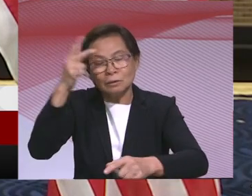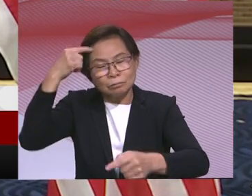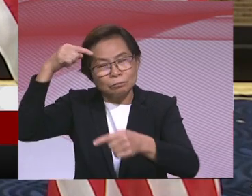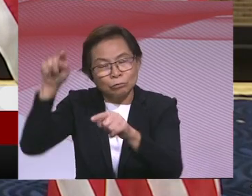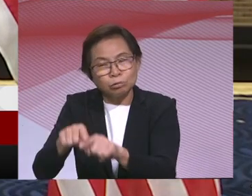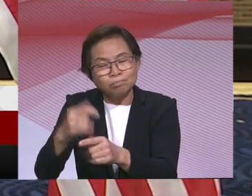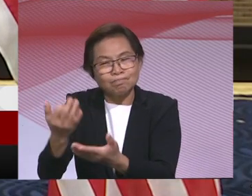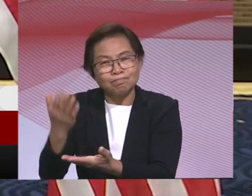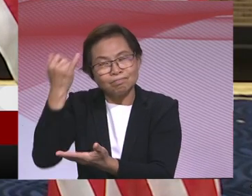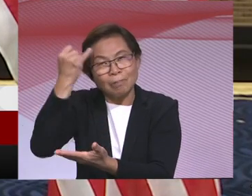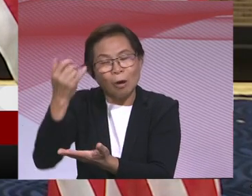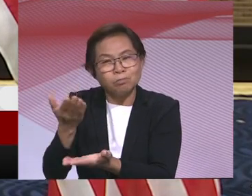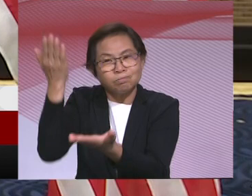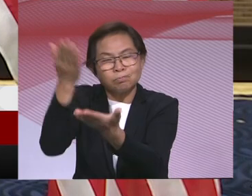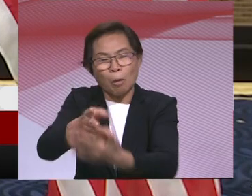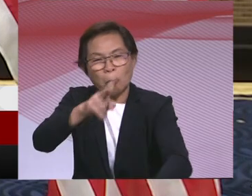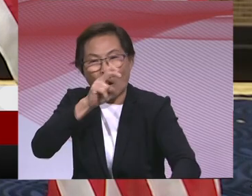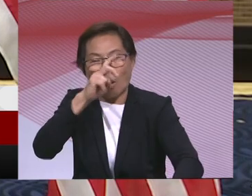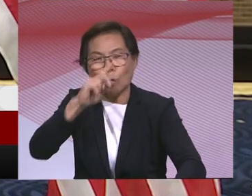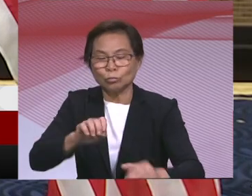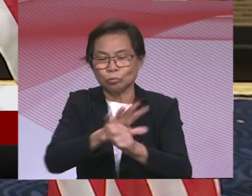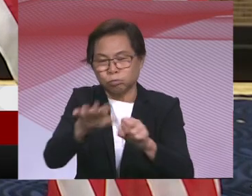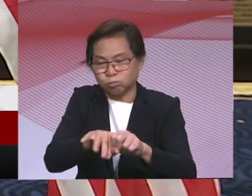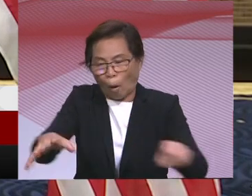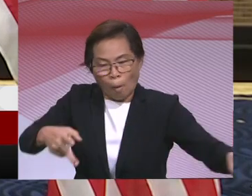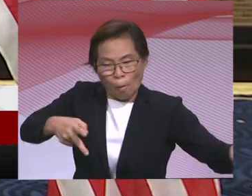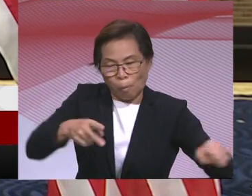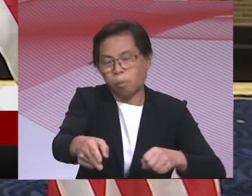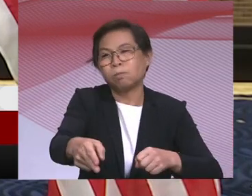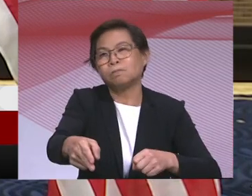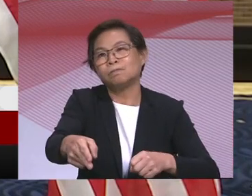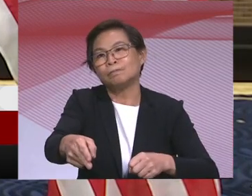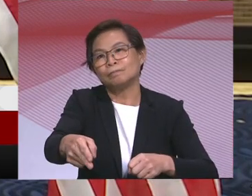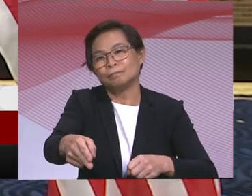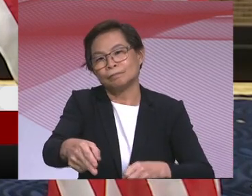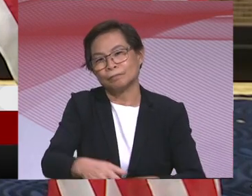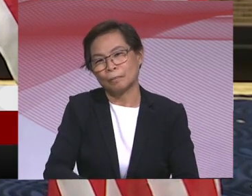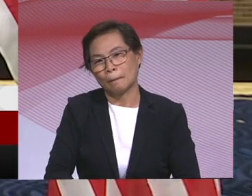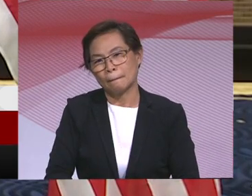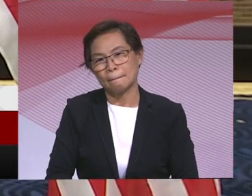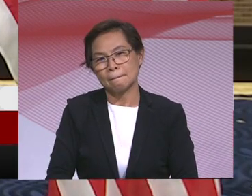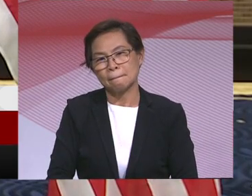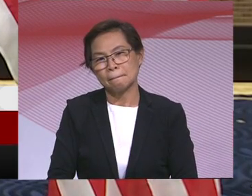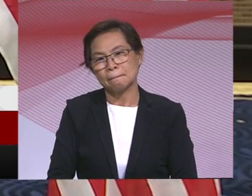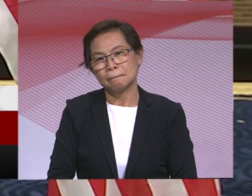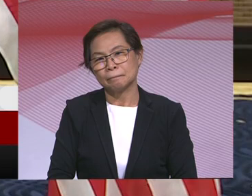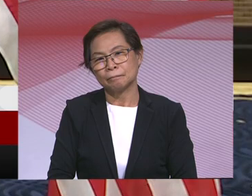diambil untuk memutuskan rantai and jangkitan penuturan files komit